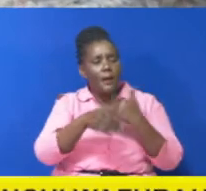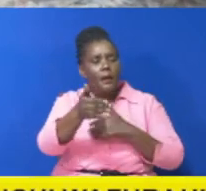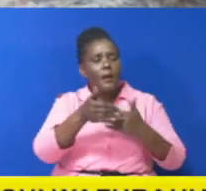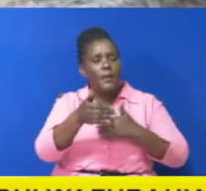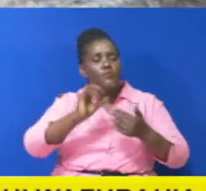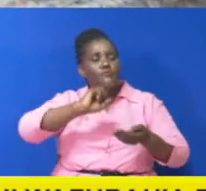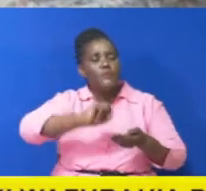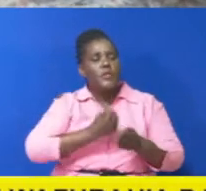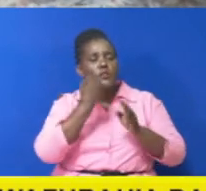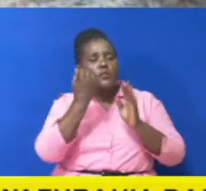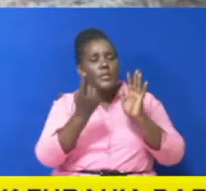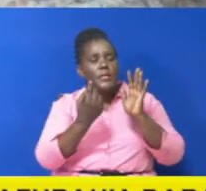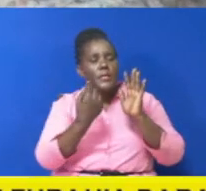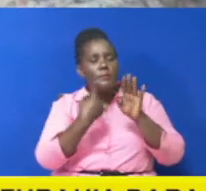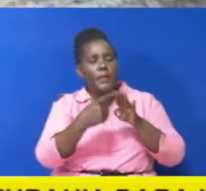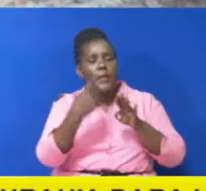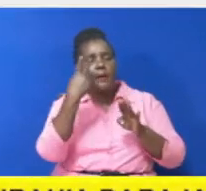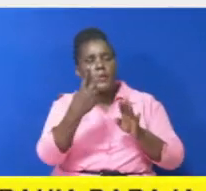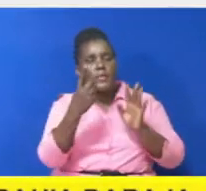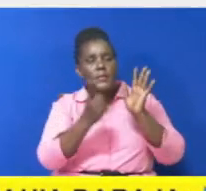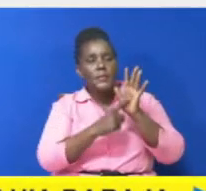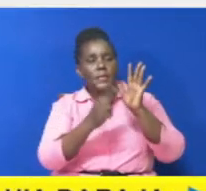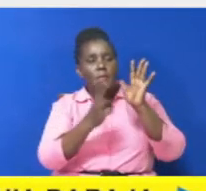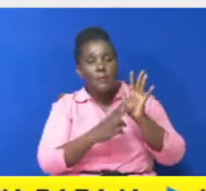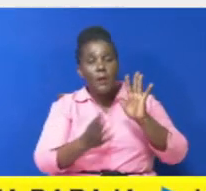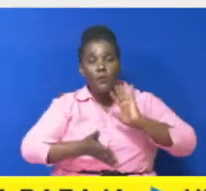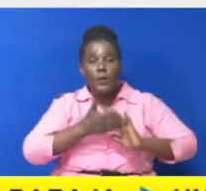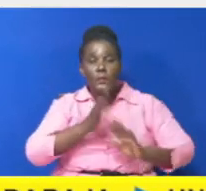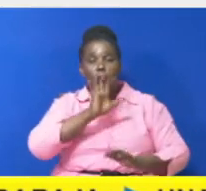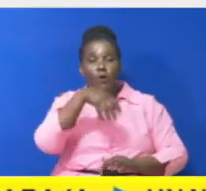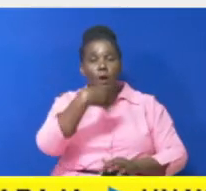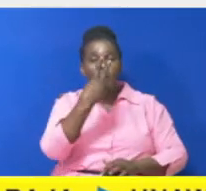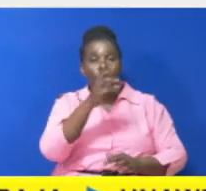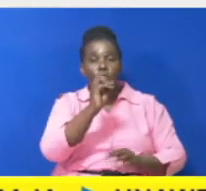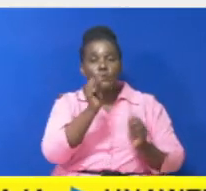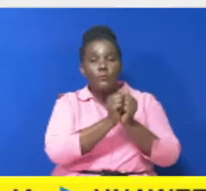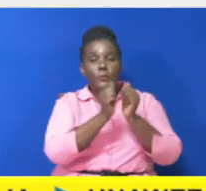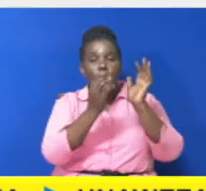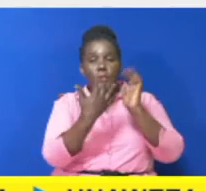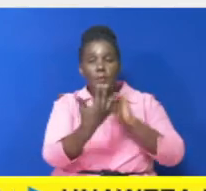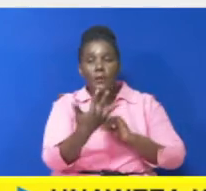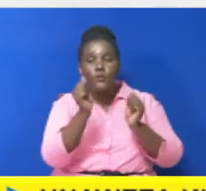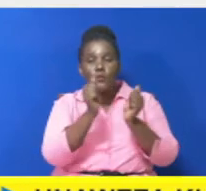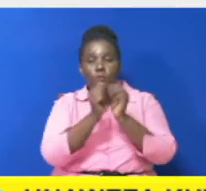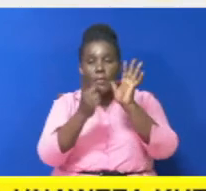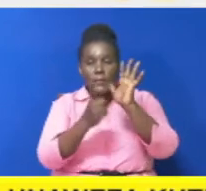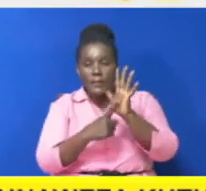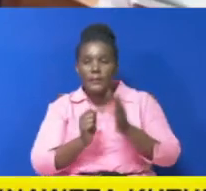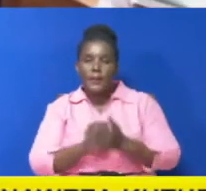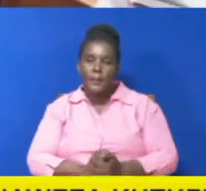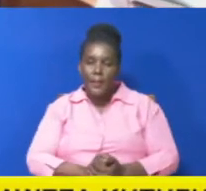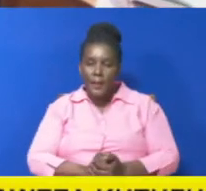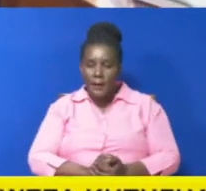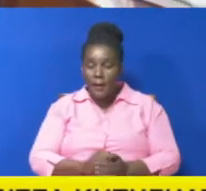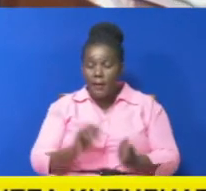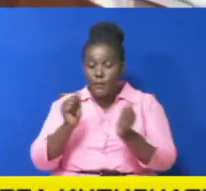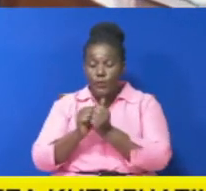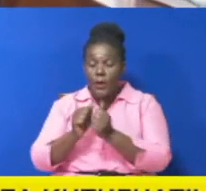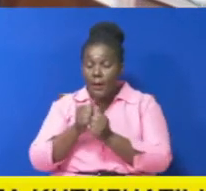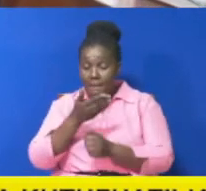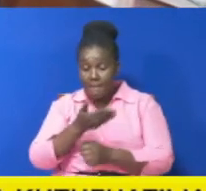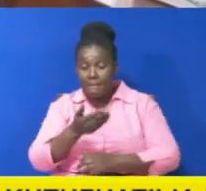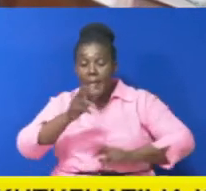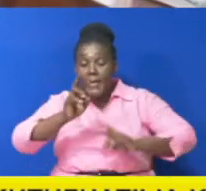milioni 267 toka mwaka wa fedha 2015-16, na hivyo suala hilo kujadiliwa kwa mapana